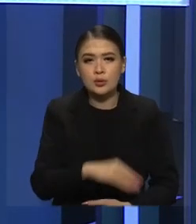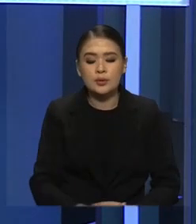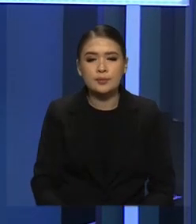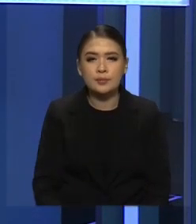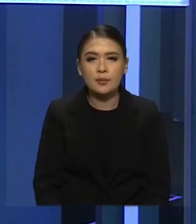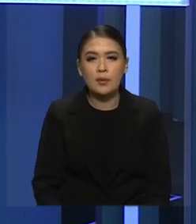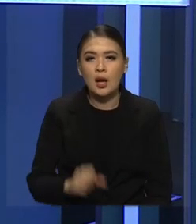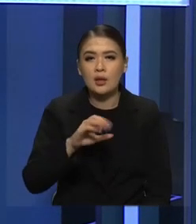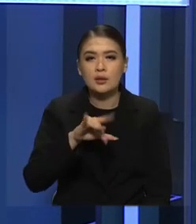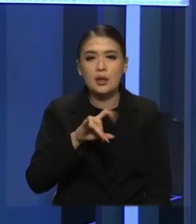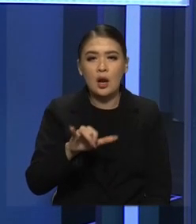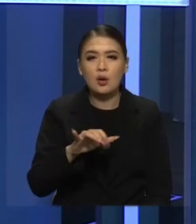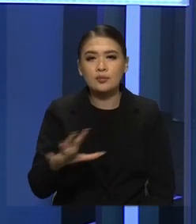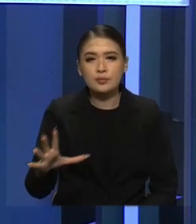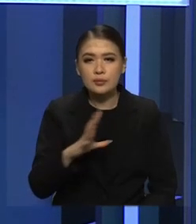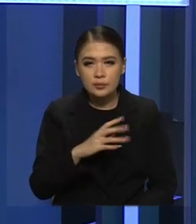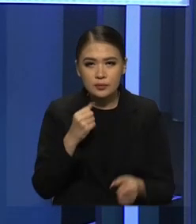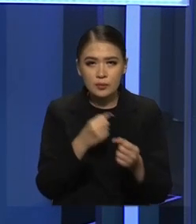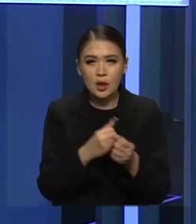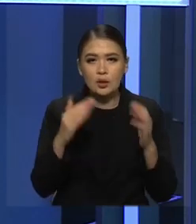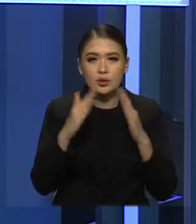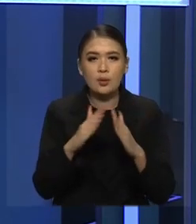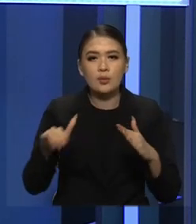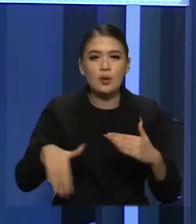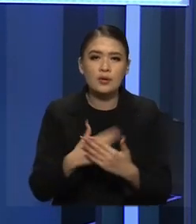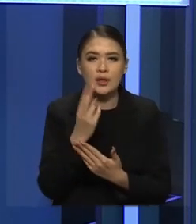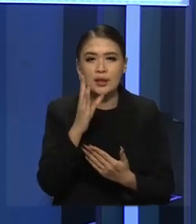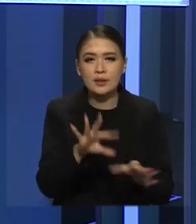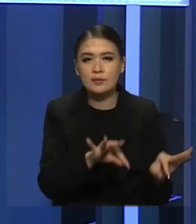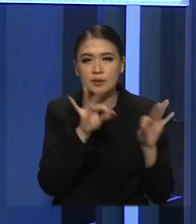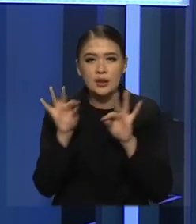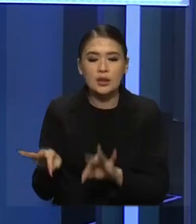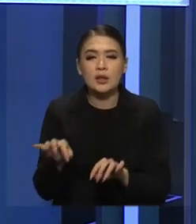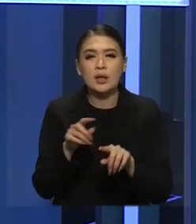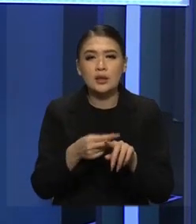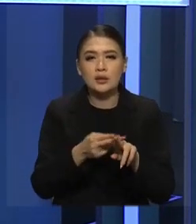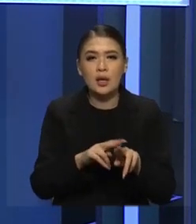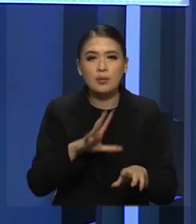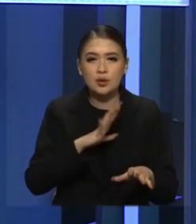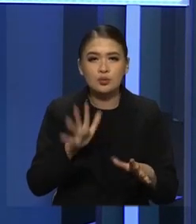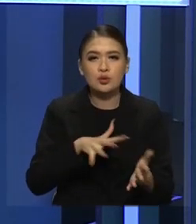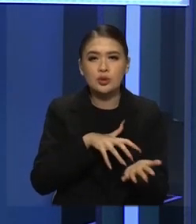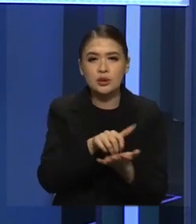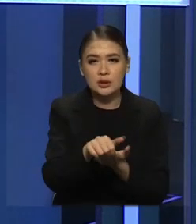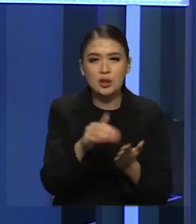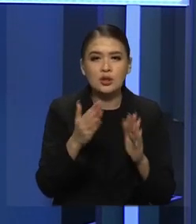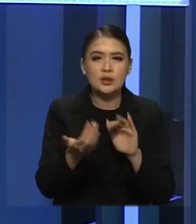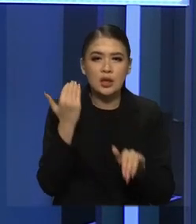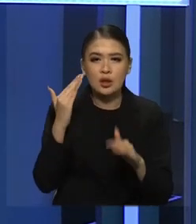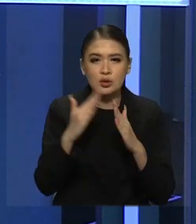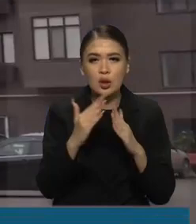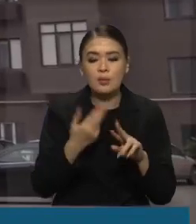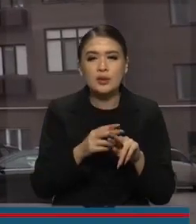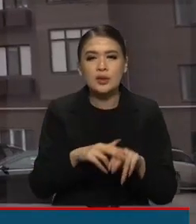В Атырау жильцов аварийного дома переселили в новые квартиры. Их ветхое жилье снесут. Отмечу, ранее люди не